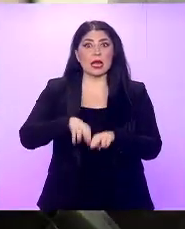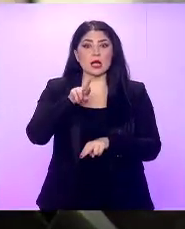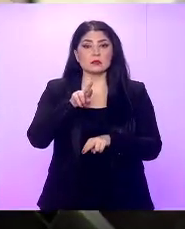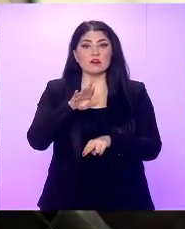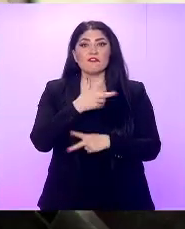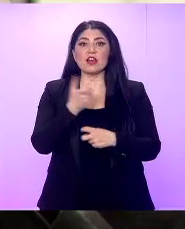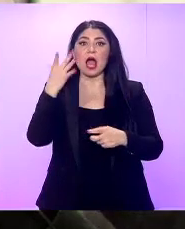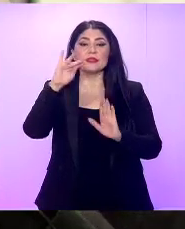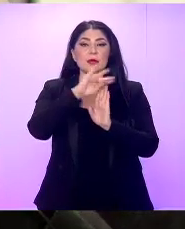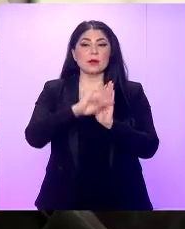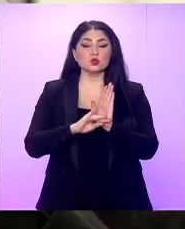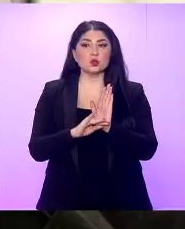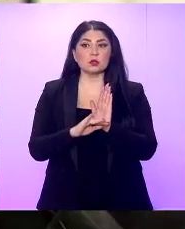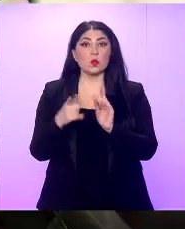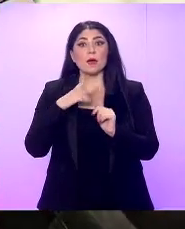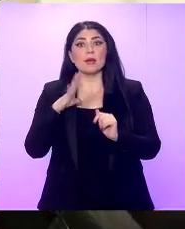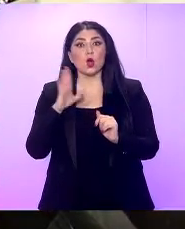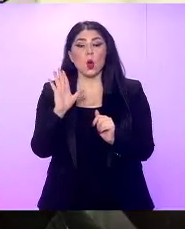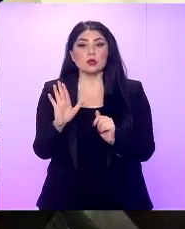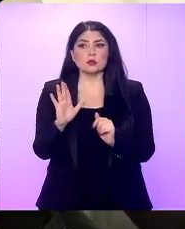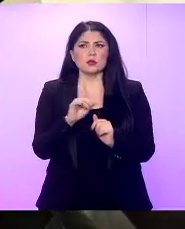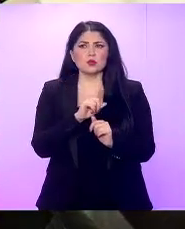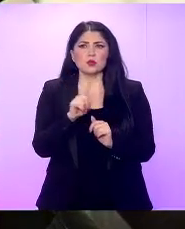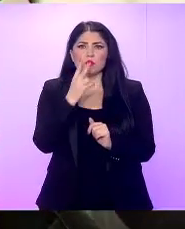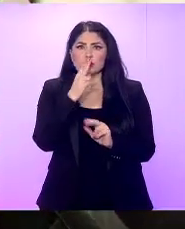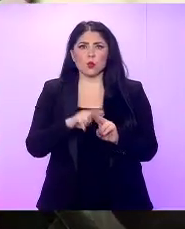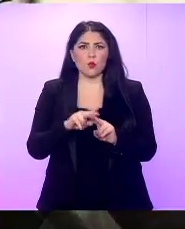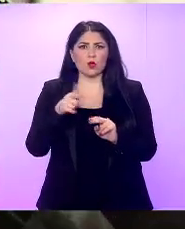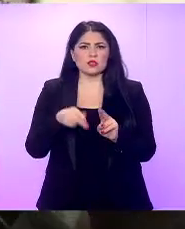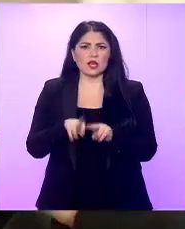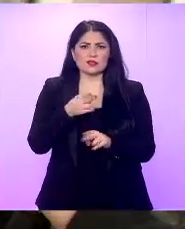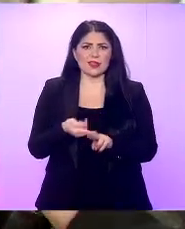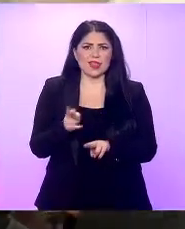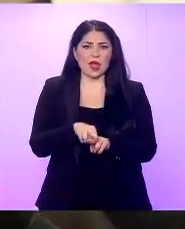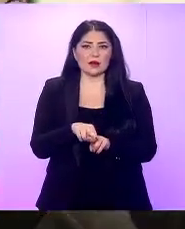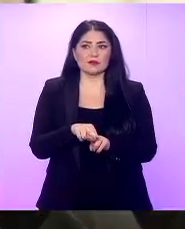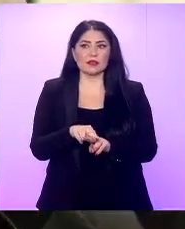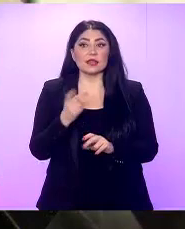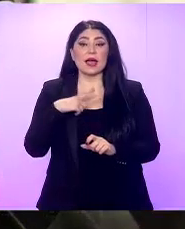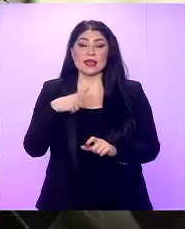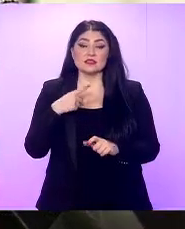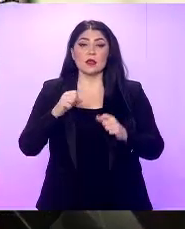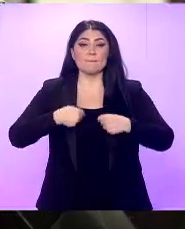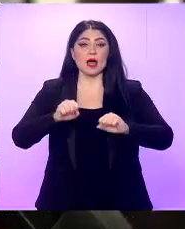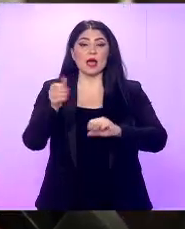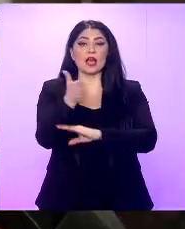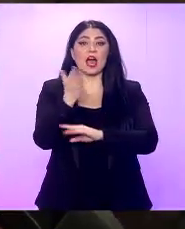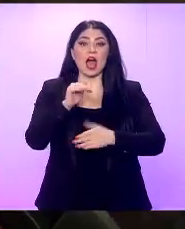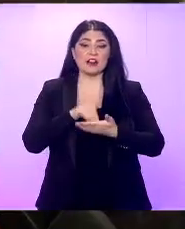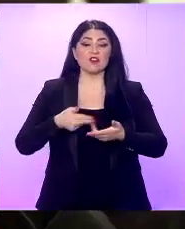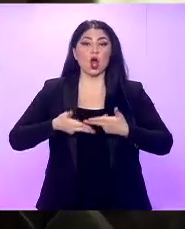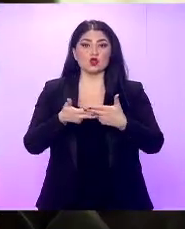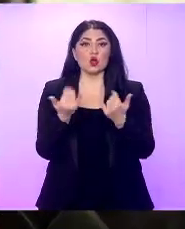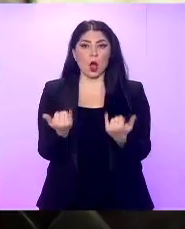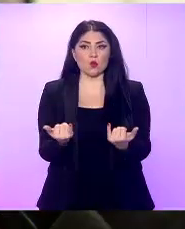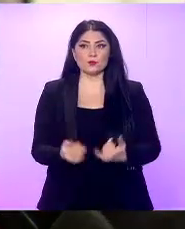alte măsuri? Nu văd cum ar crește din nou fără alte măsuri, dar există Banca Națională care are nevoie de ajutor în acest